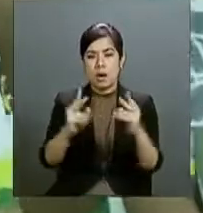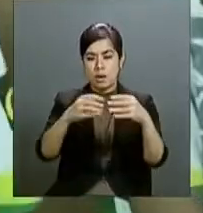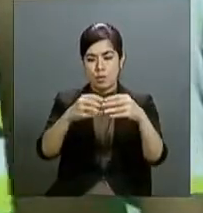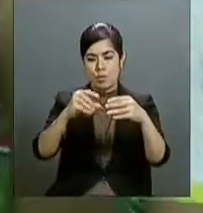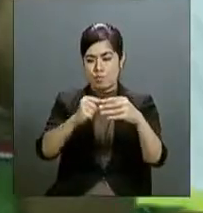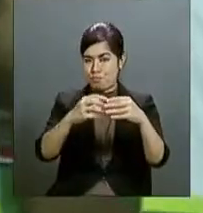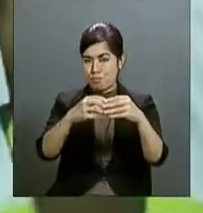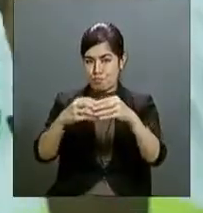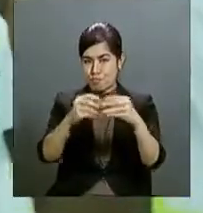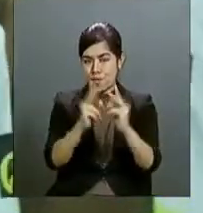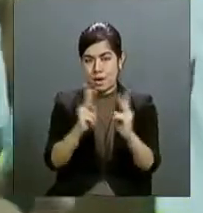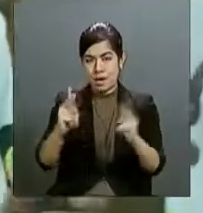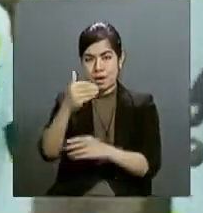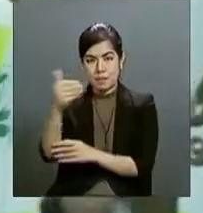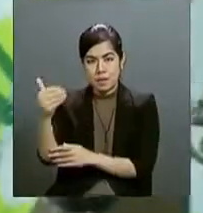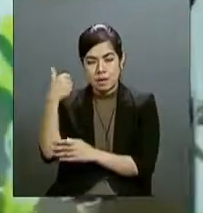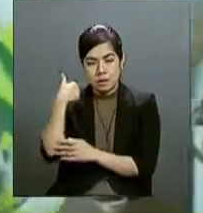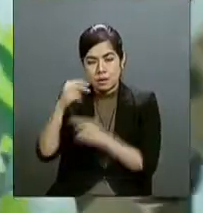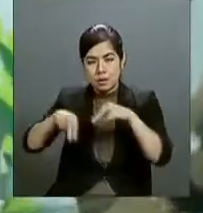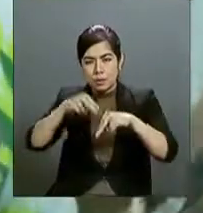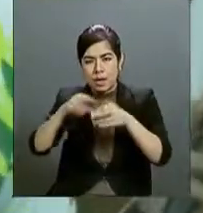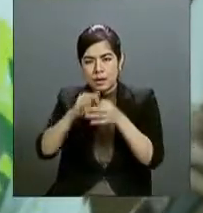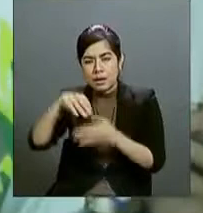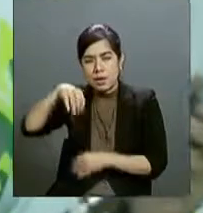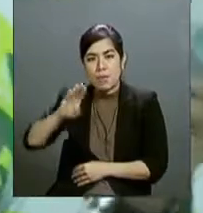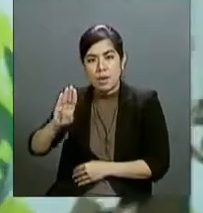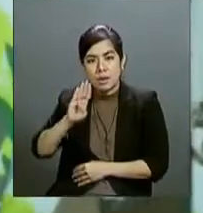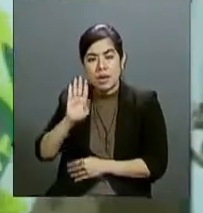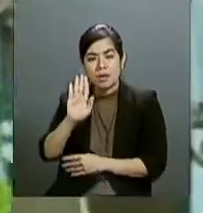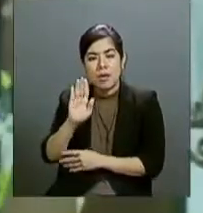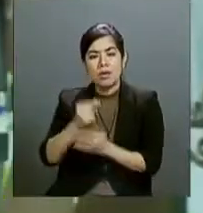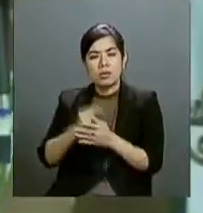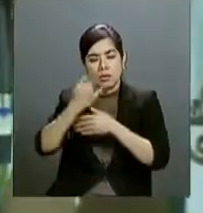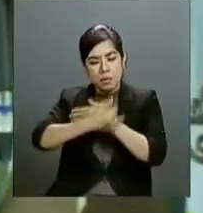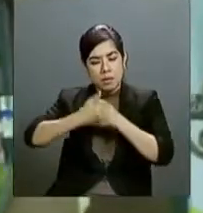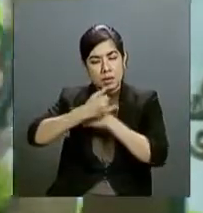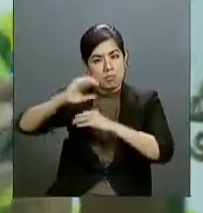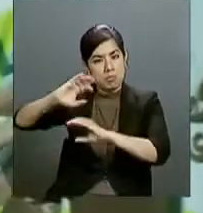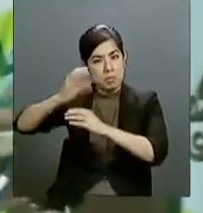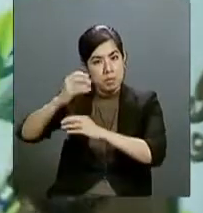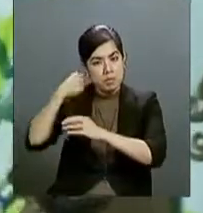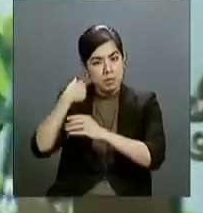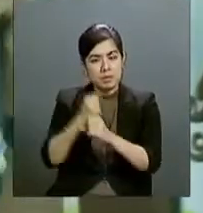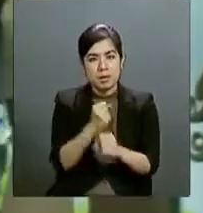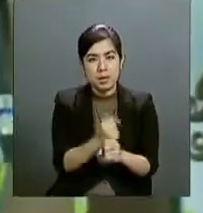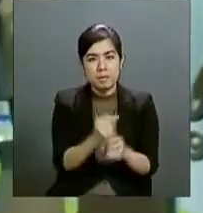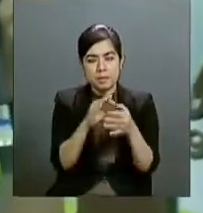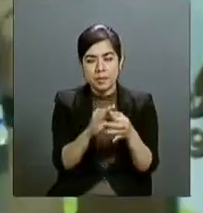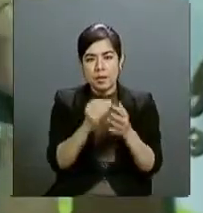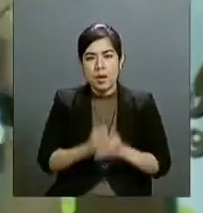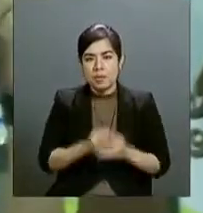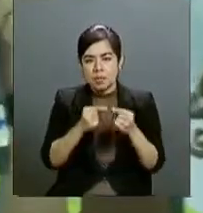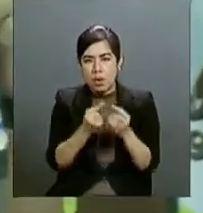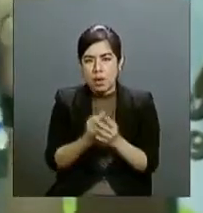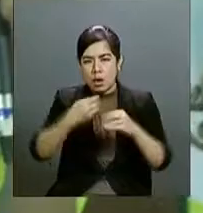นตร์ของต่างประเทศที่จะเข้ามาจัดทำภาพยนตร์ปฏิบัติการช่วยเหลือ13หมูป่าอะคาเดมี่ที่ติดถ้ำหลวงขุนน้ำนางนอนจัง